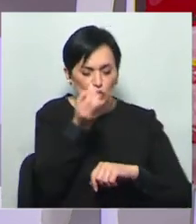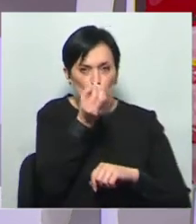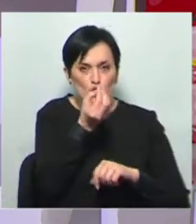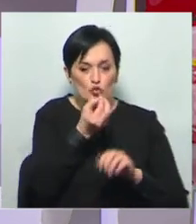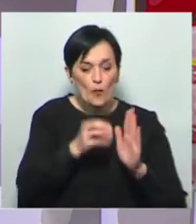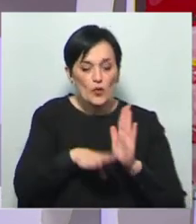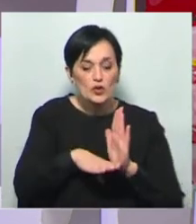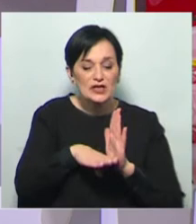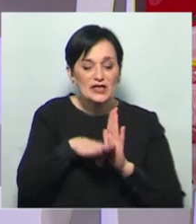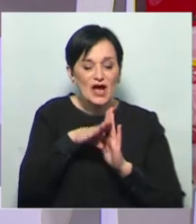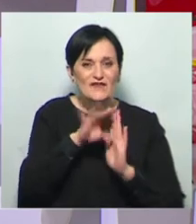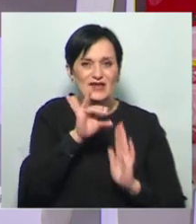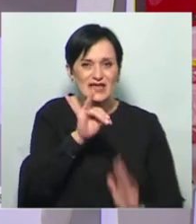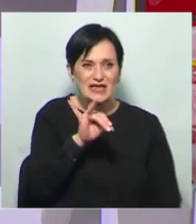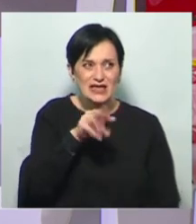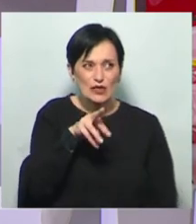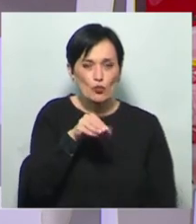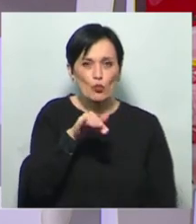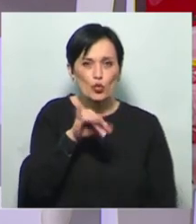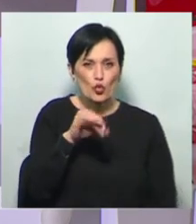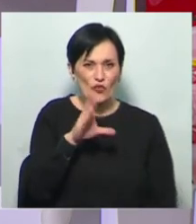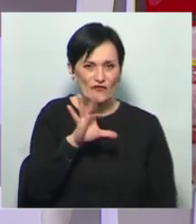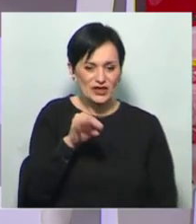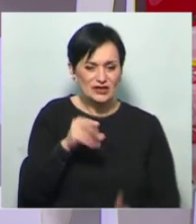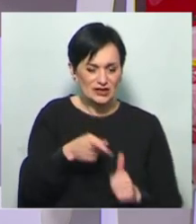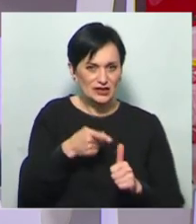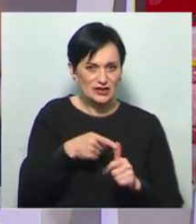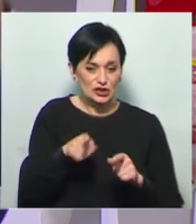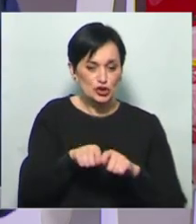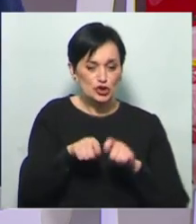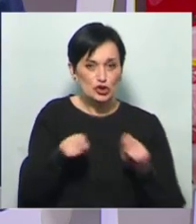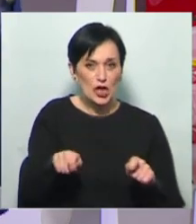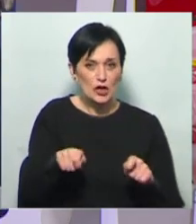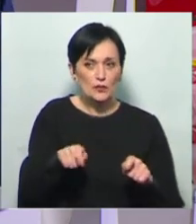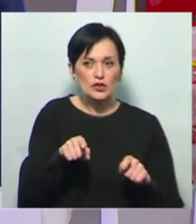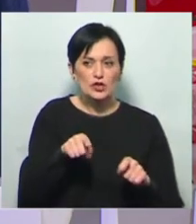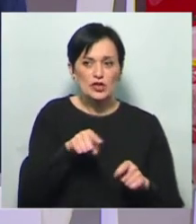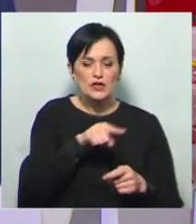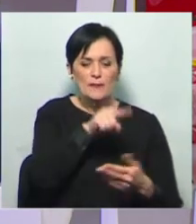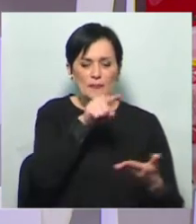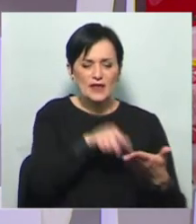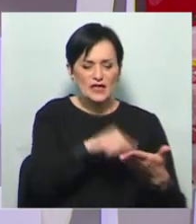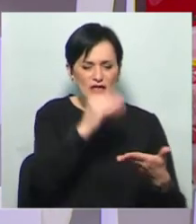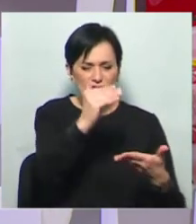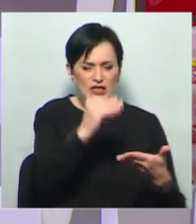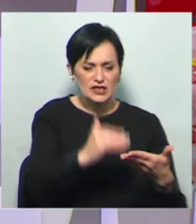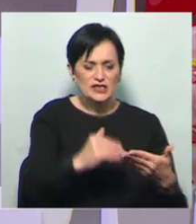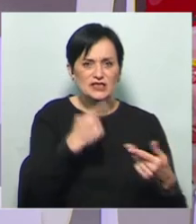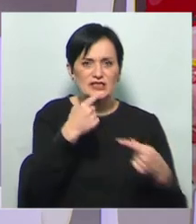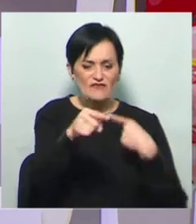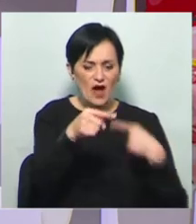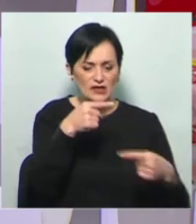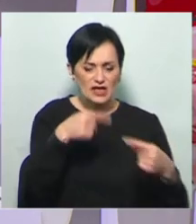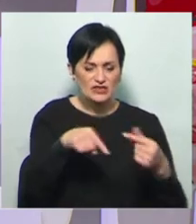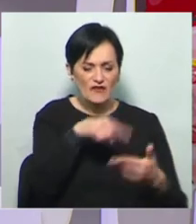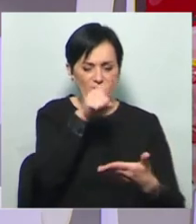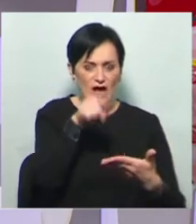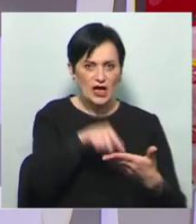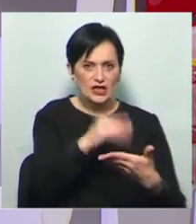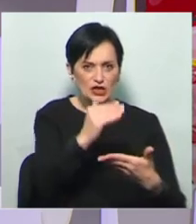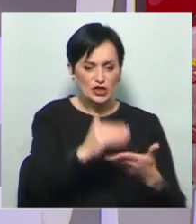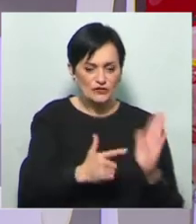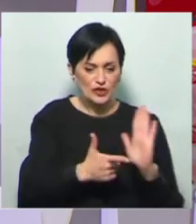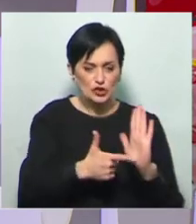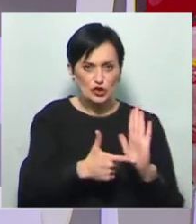თრომბოემბოლიზმის გაუმჯობესების ესეთი შკალა, იმპრუვ ვიტი, ესეთი შკალა შეიქმნა სადაც არის კითხვაში 7 სხვადასხვა კითხვა, მათ შორის ასაკი,